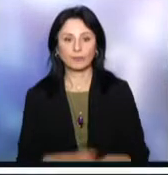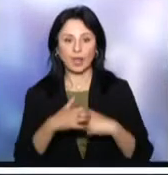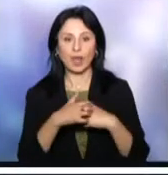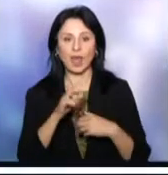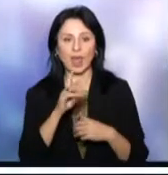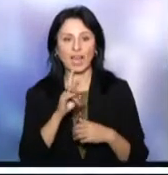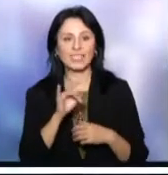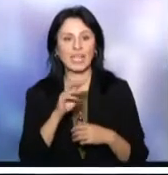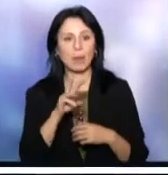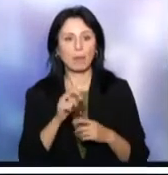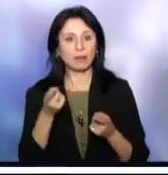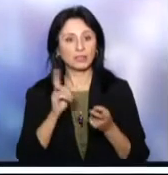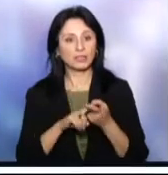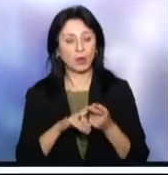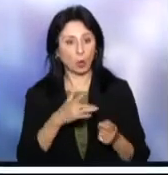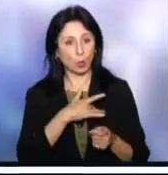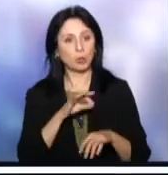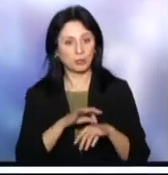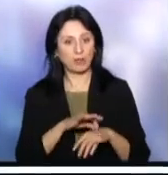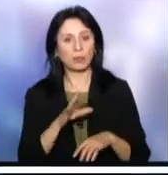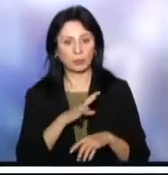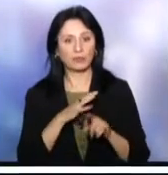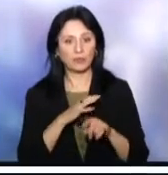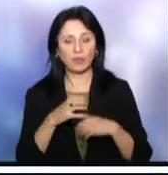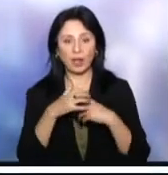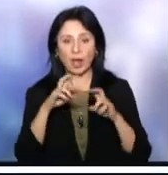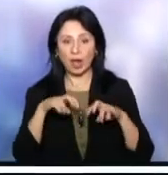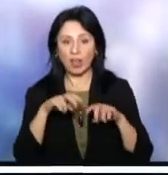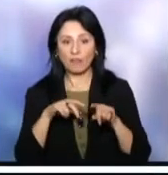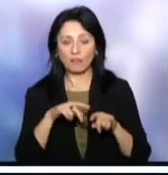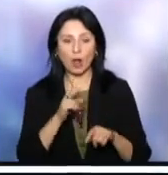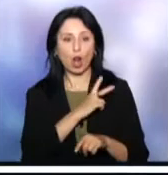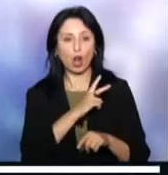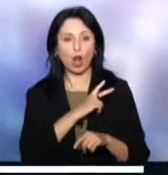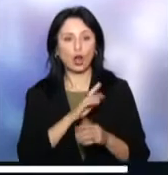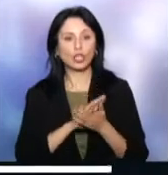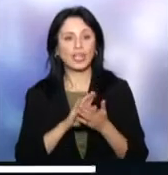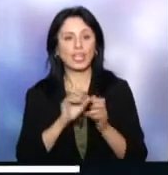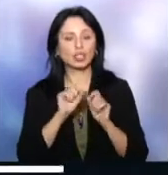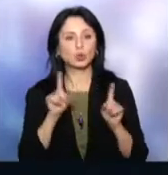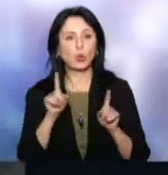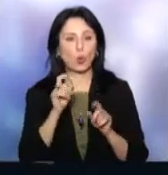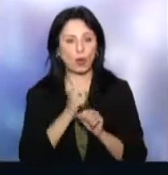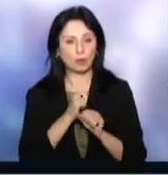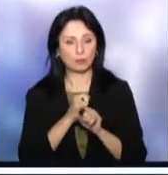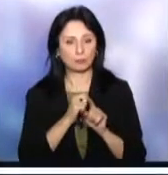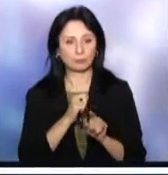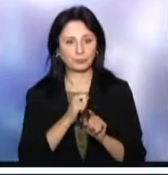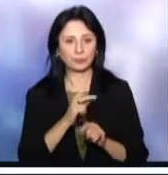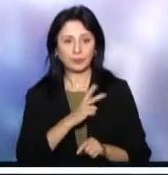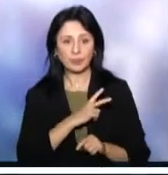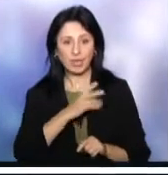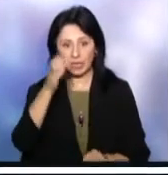ეგზემა შეიძლება უკავშირდებოდეს გულის დაავადებებს. კვლევას ამის შესახებ ლონდონის ჰიგიენის სკოლა აქვეყნებს.